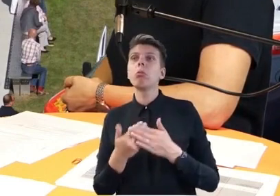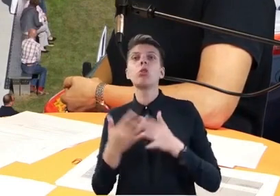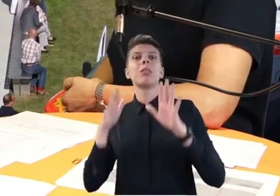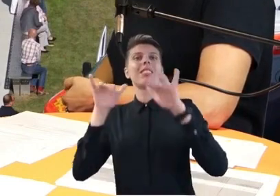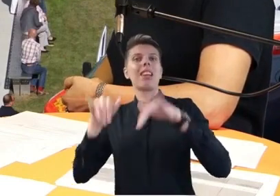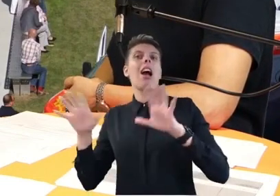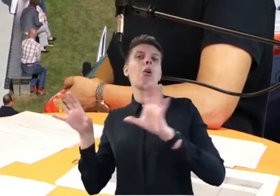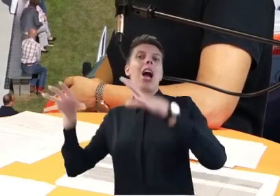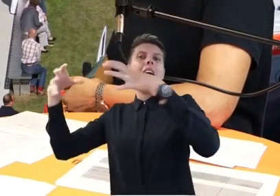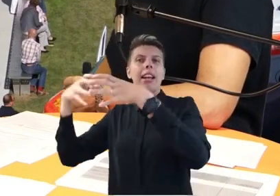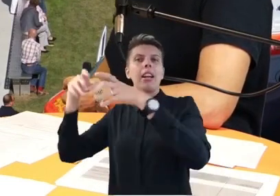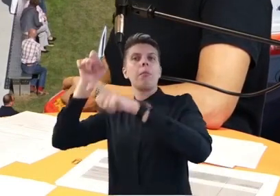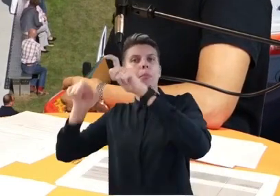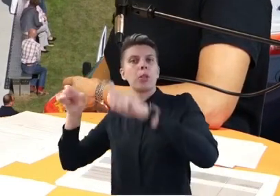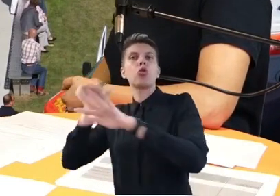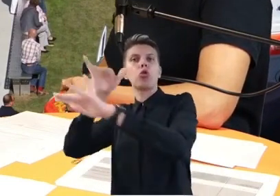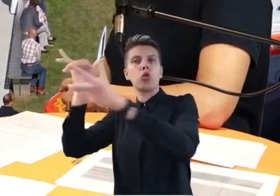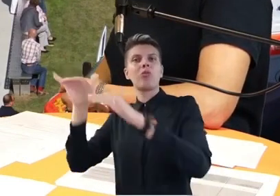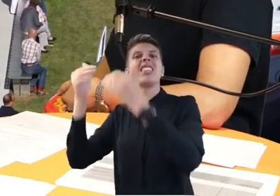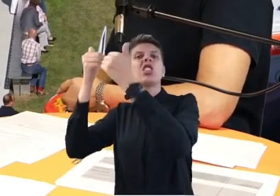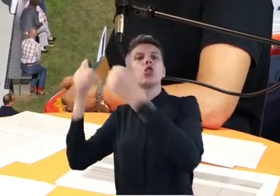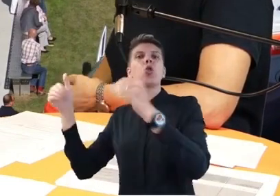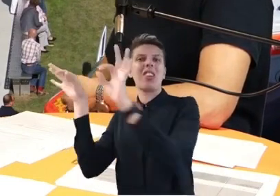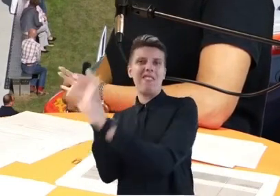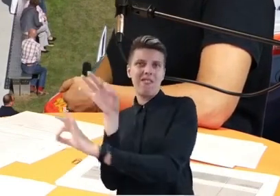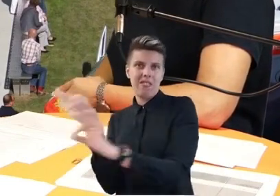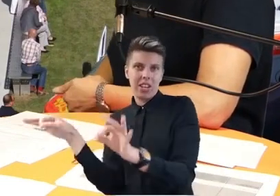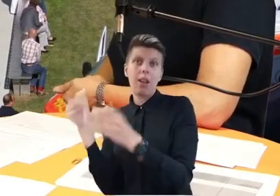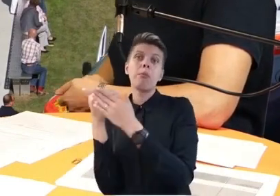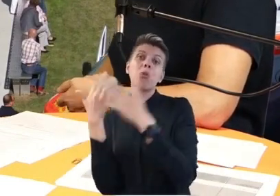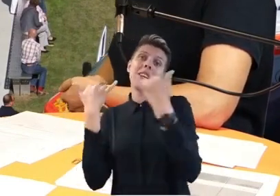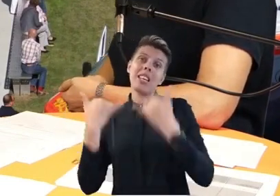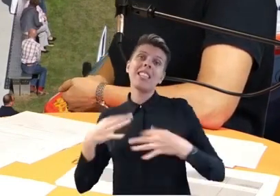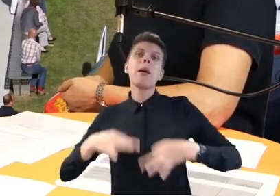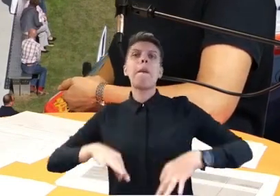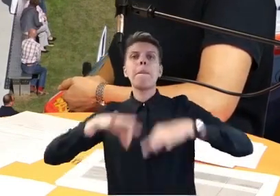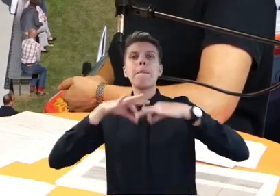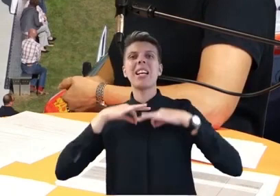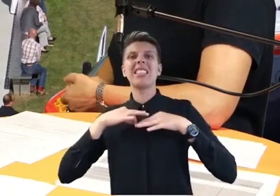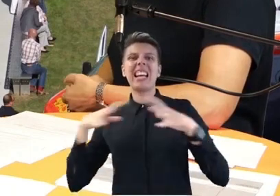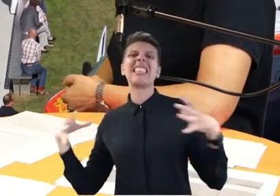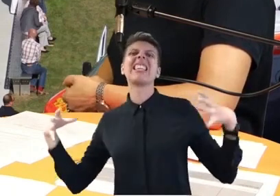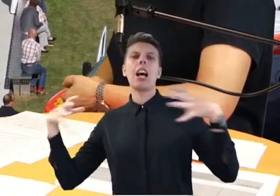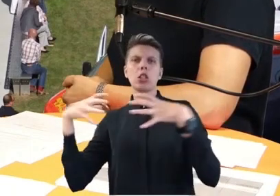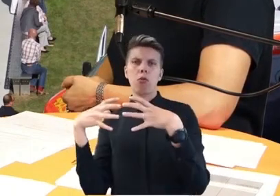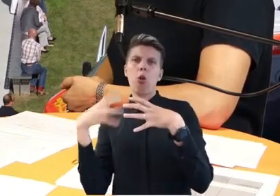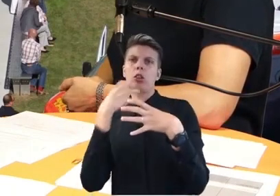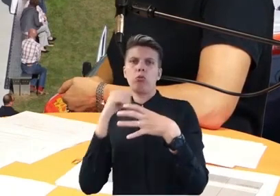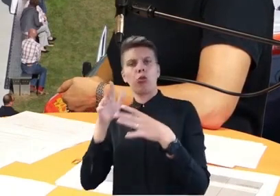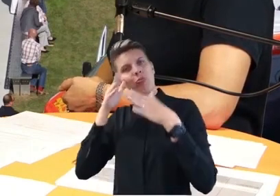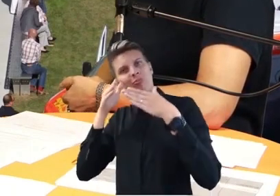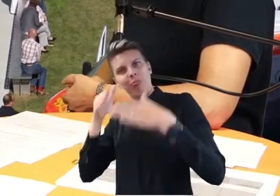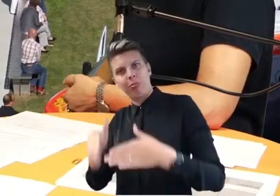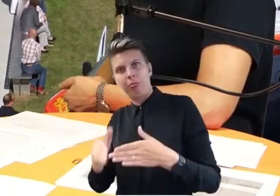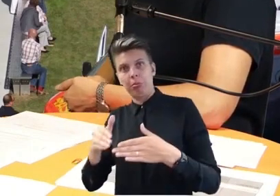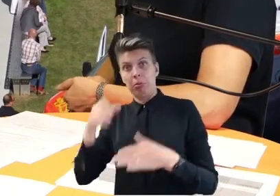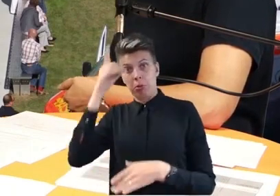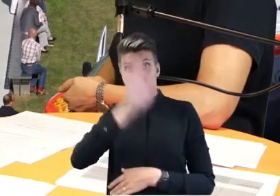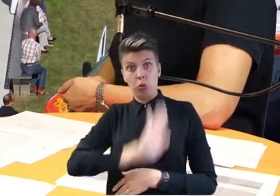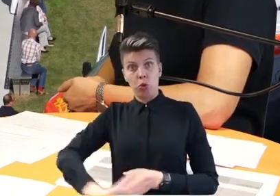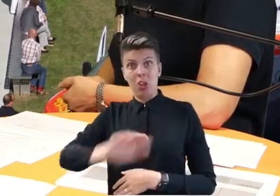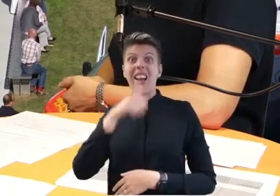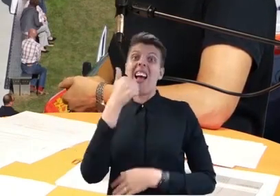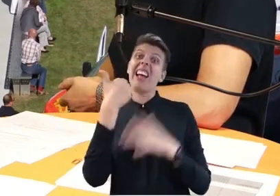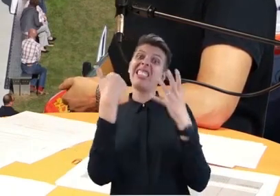Sonderfähigkeiten. Und hier möchte ich jetzt kurz auf die medizinische Taskforce als Kerneinheit eingehen. Die wird in Deutschland insgesamt 61 Mal